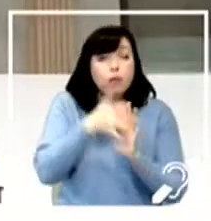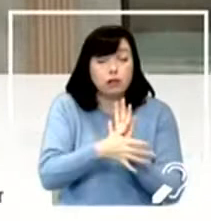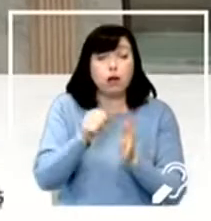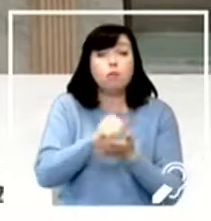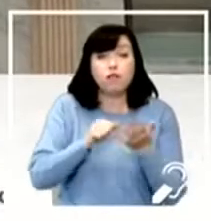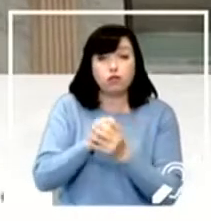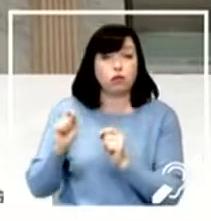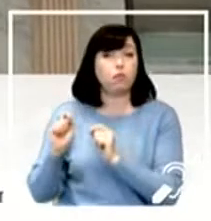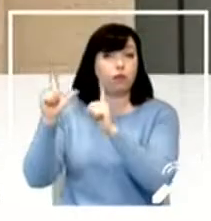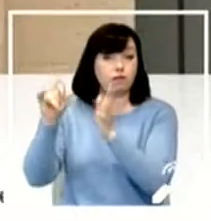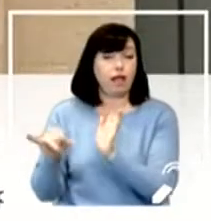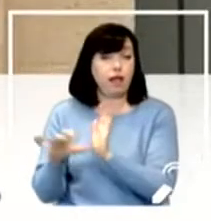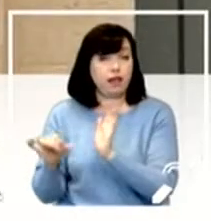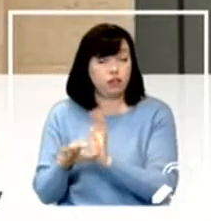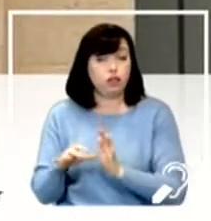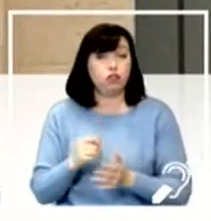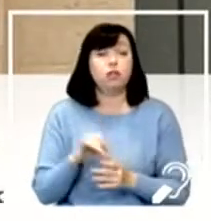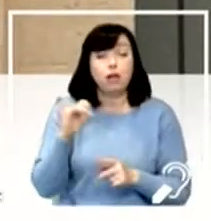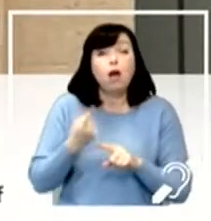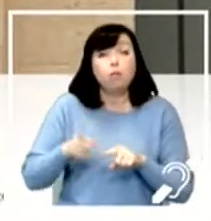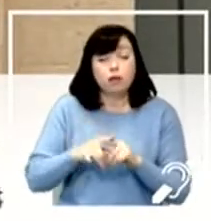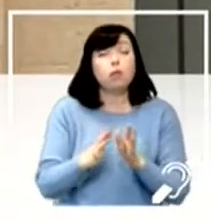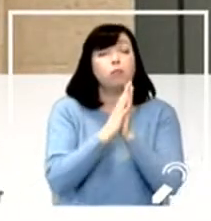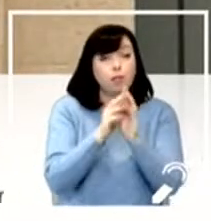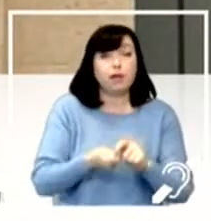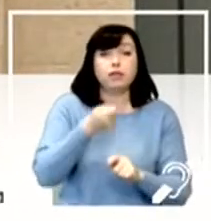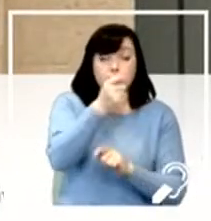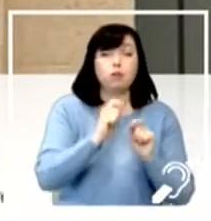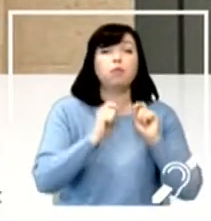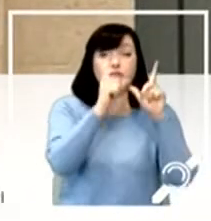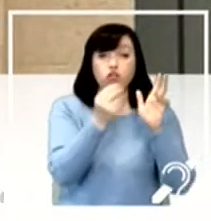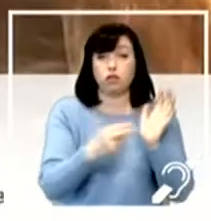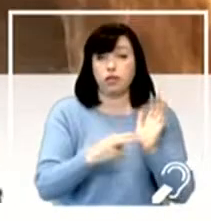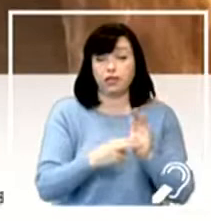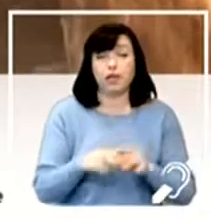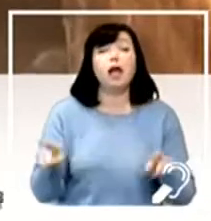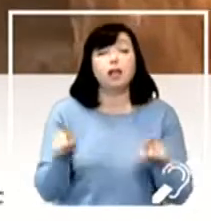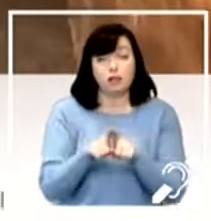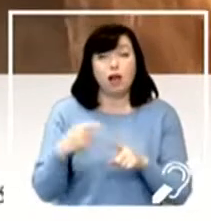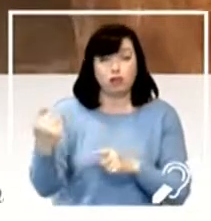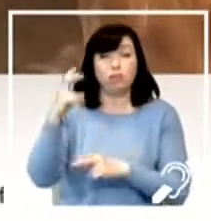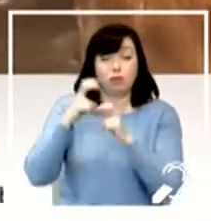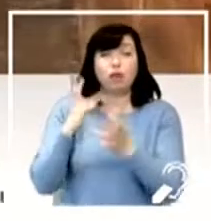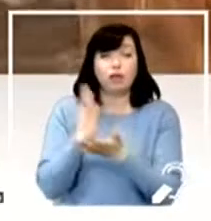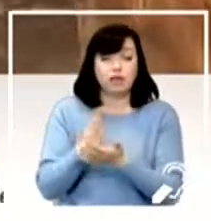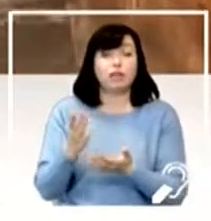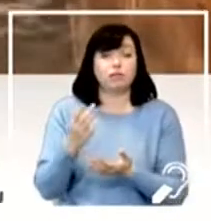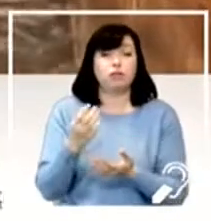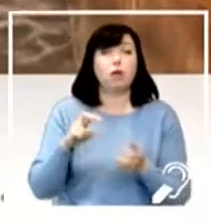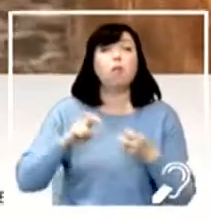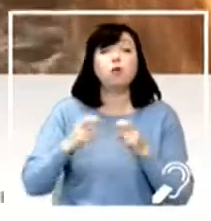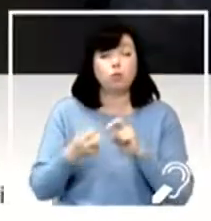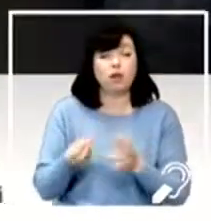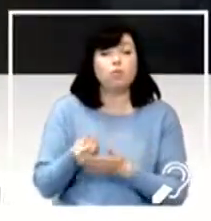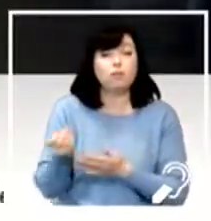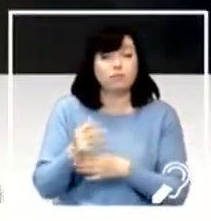cauza scumpirii energiei electrice și de aceea a cerut creșterea tarifelor. În plus, societatea ar avea dificultăți să-și achite